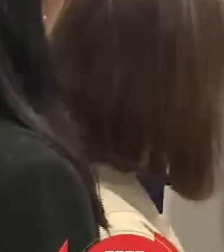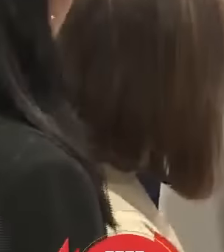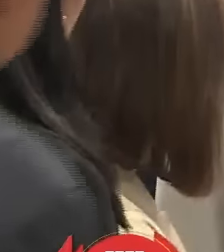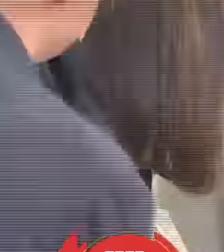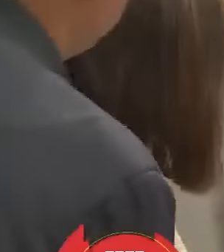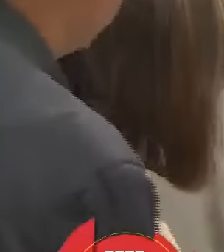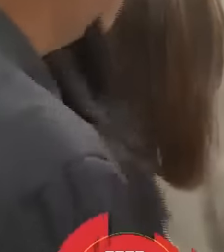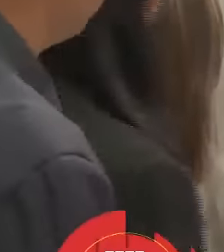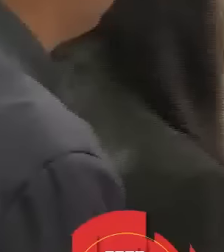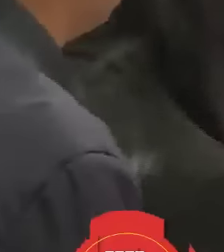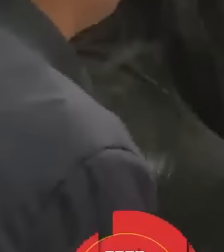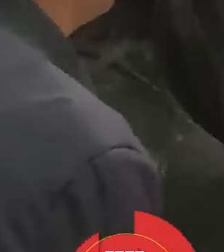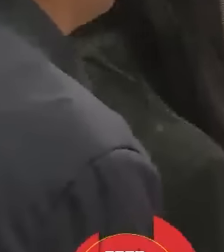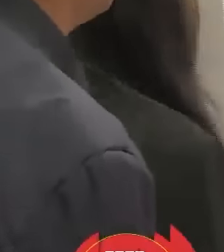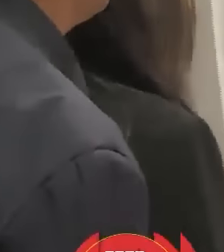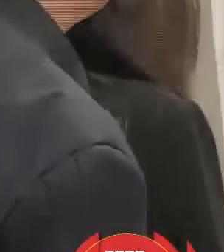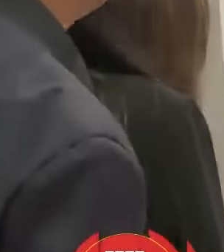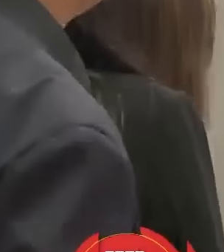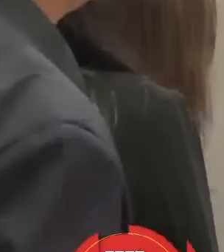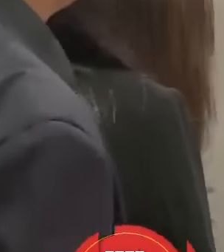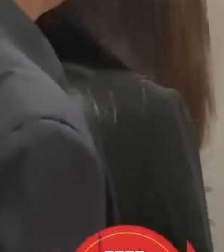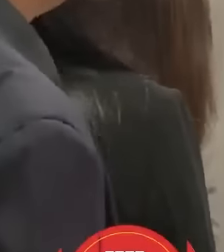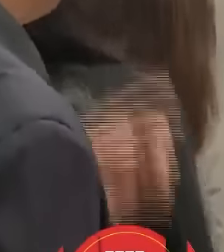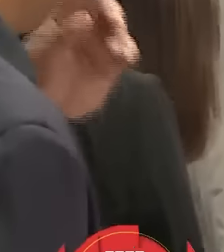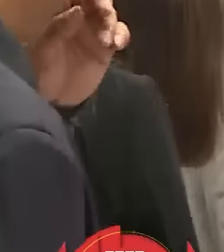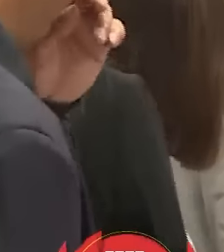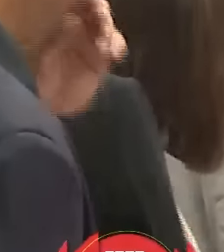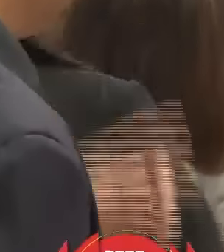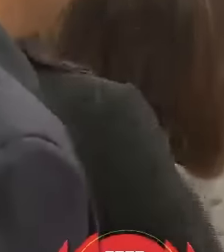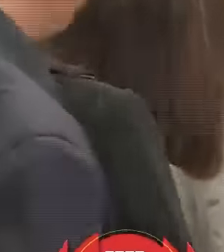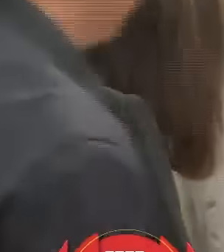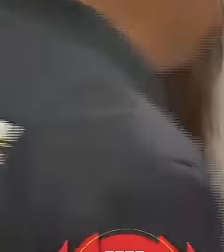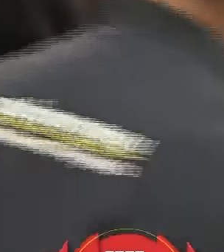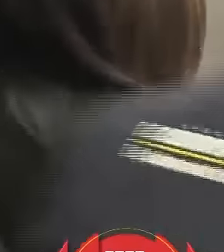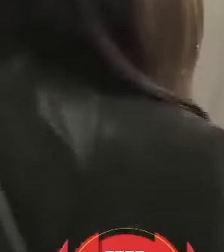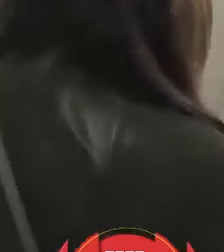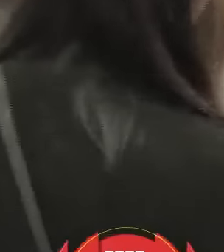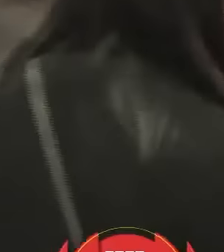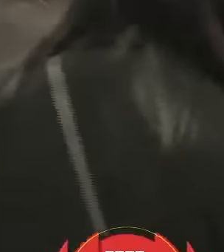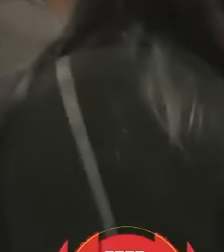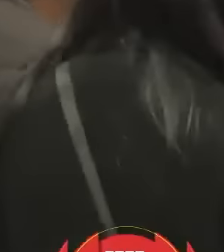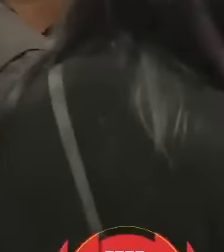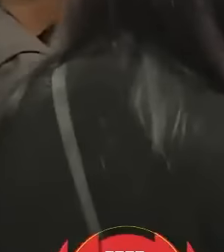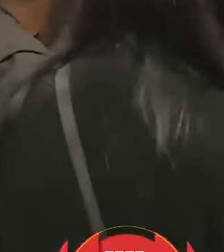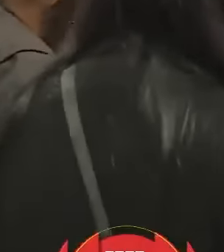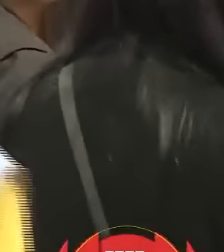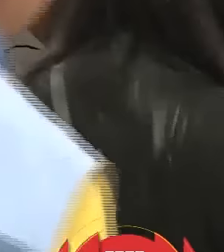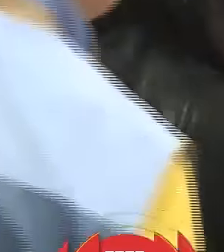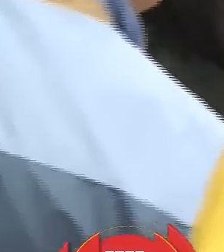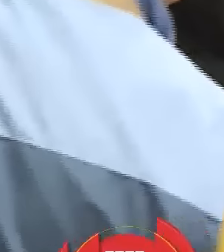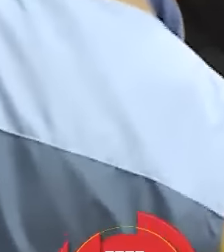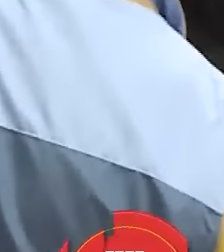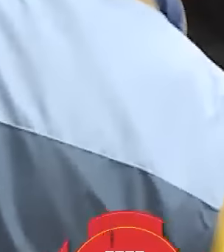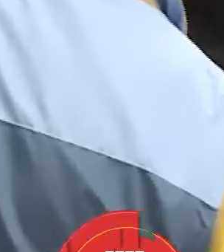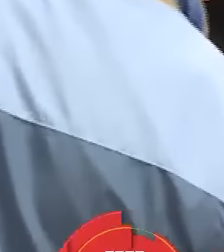ประชาชนเข้าใจว่าหัวหินเนี่ยอยู่ใกล้เพชรบุรีนะคะเดี๋ยวจะมีการขยายสนามบินให้กว้างขึ้นให้ใหญ่ขึ้นทำ